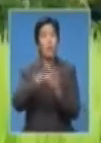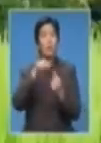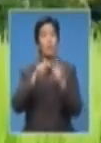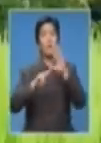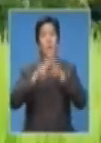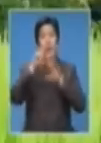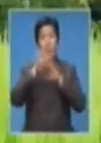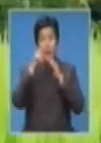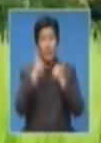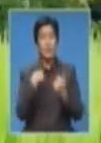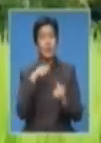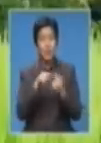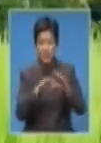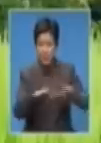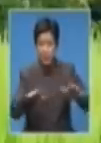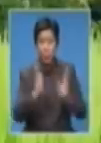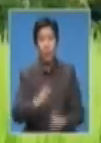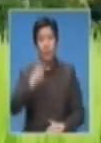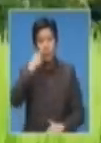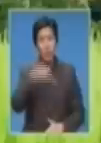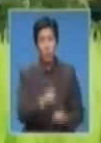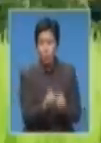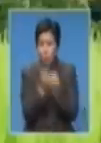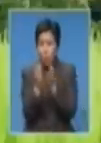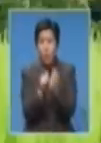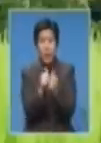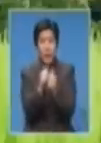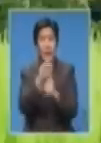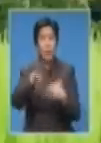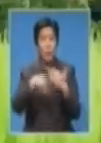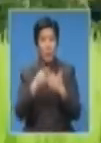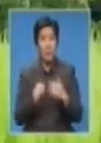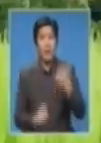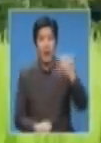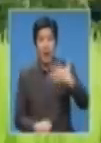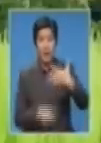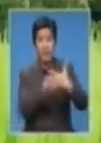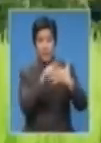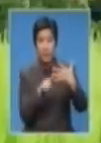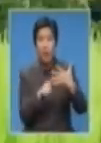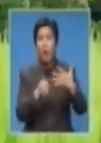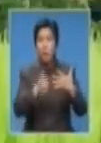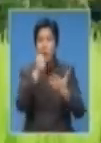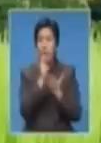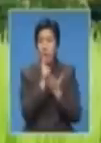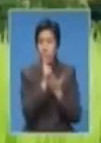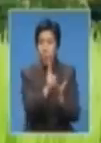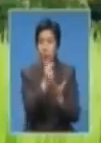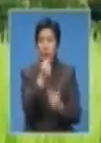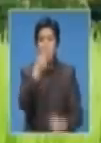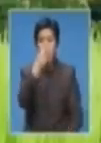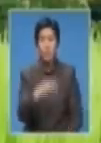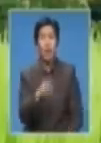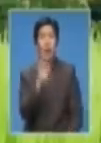ายนะครับความจริงเยาวชนของคนไทยนั้นส่งผลงานเข้าประกวดทั้งหมด5รายการและประสบความสำเร็จโดยคว้ามาได้ถึง9